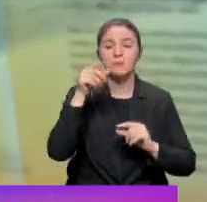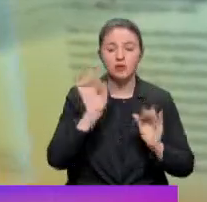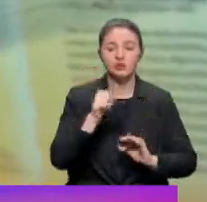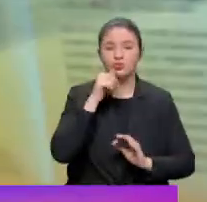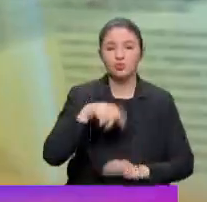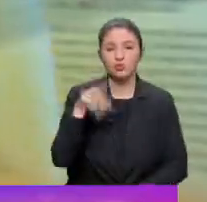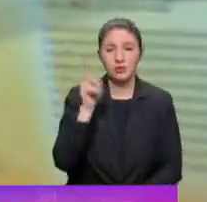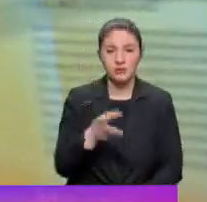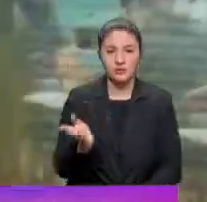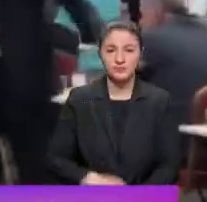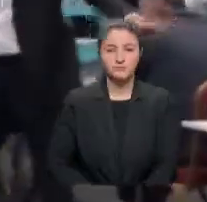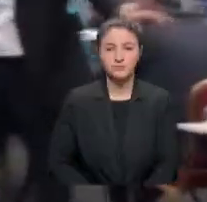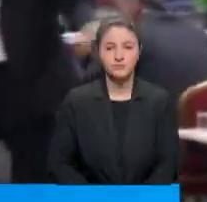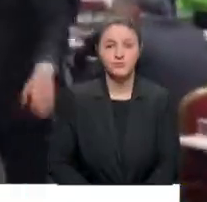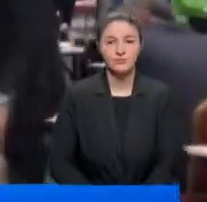gündemi.